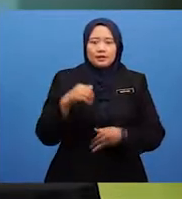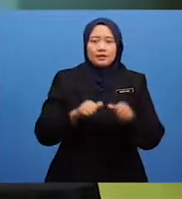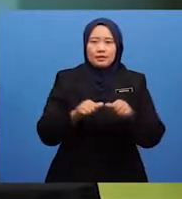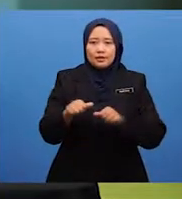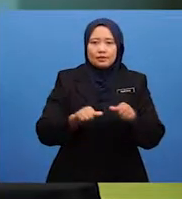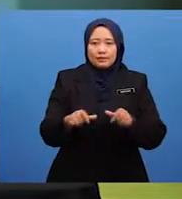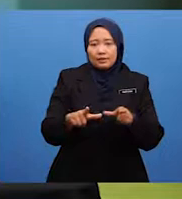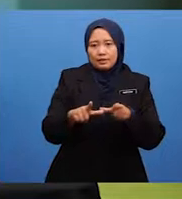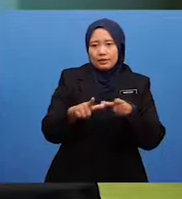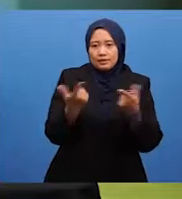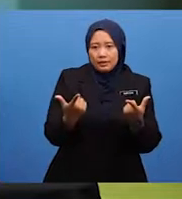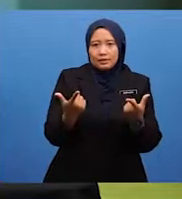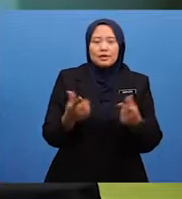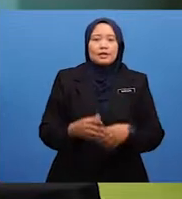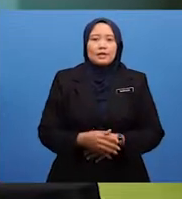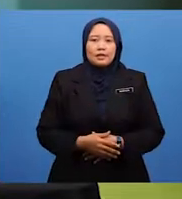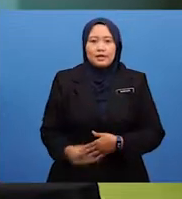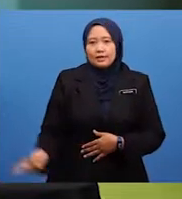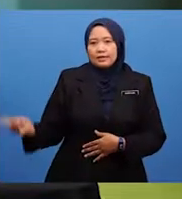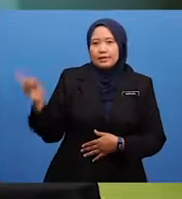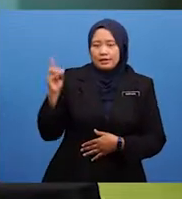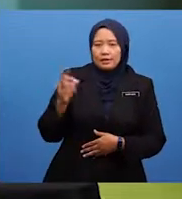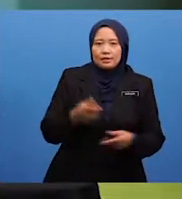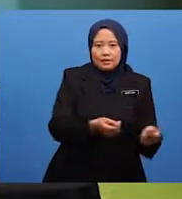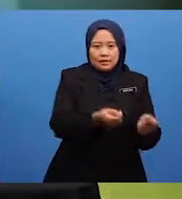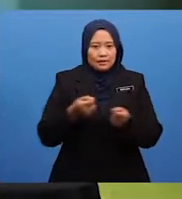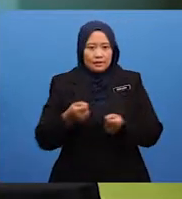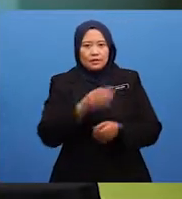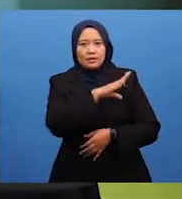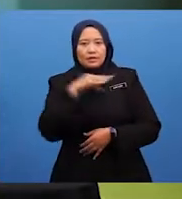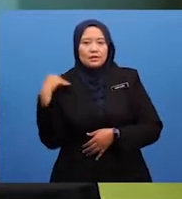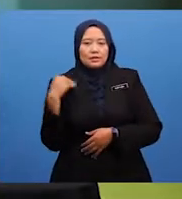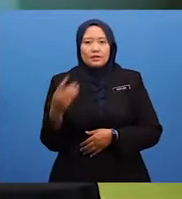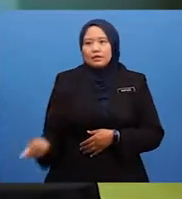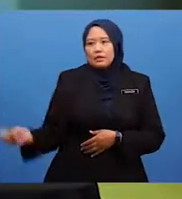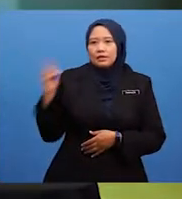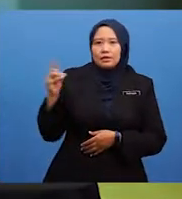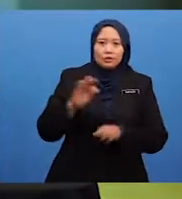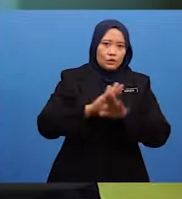aktiviti lain yang melibatkan daya tarikan dan tolakan.